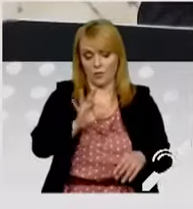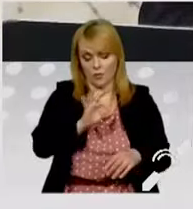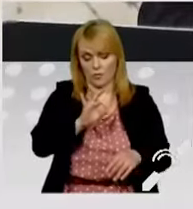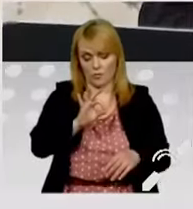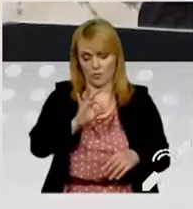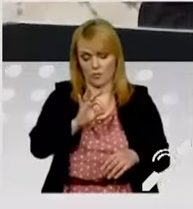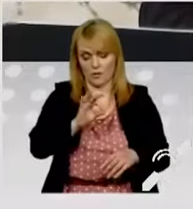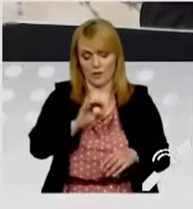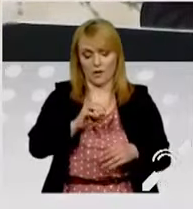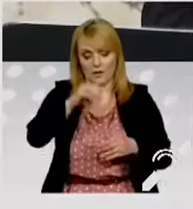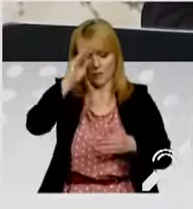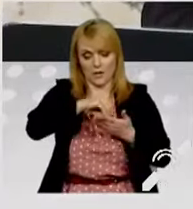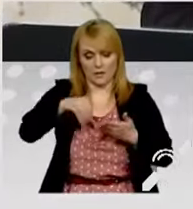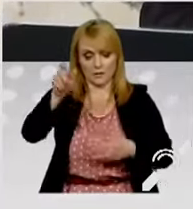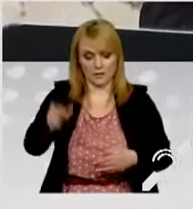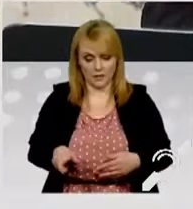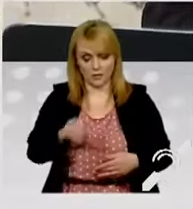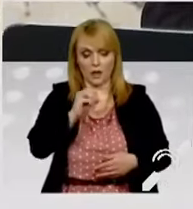cu domnul